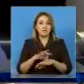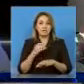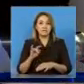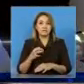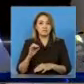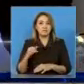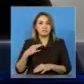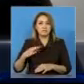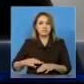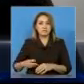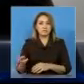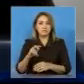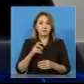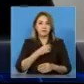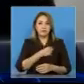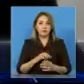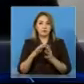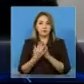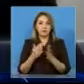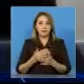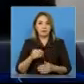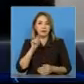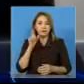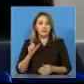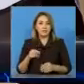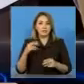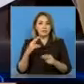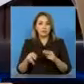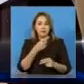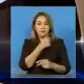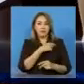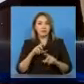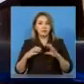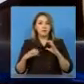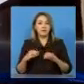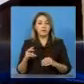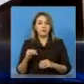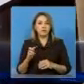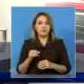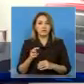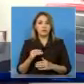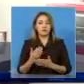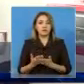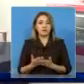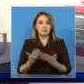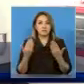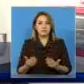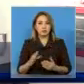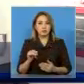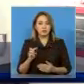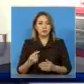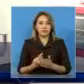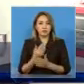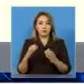приехал в райцентр по программе с дипломом в село. Молодой человек окончил медуниверситет по специальности акушерства и гинекология. Сейчас Нурлыбек один